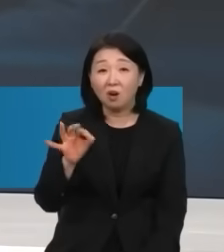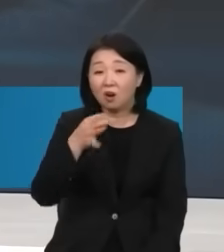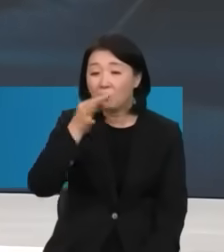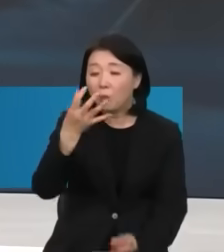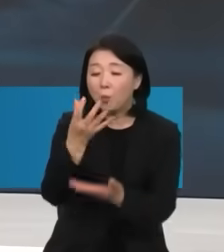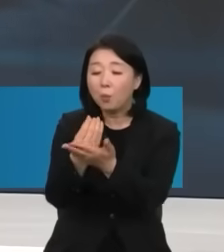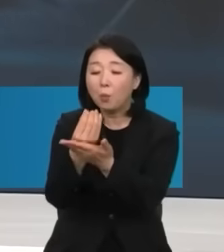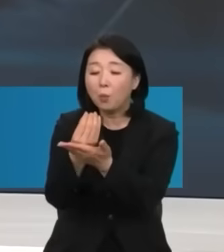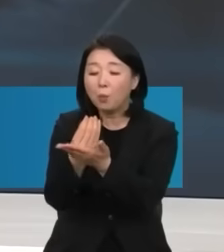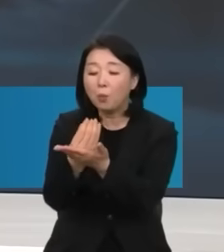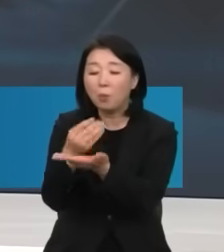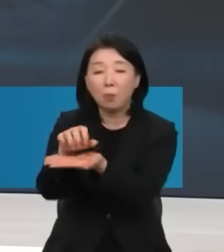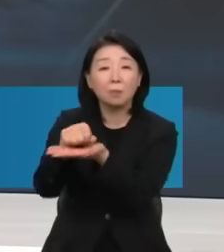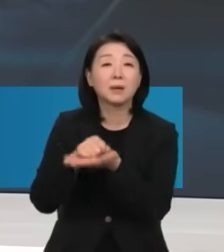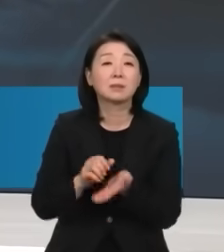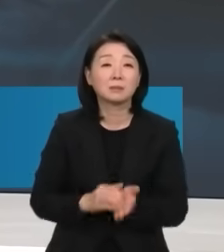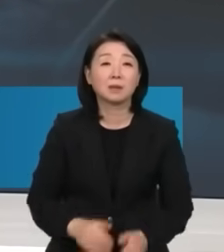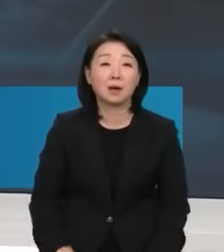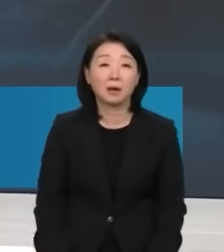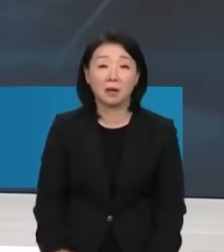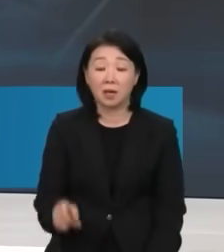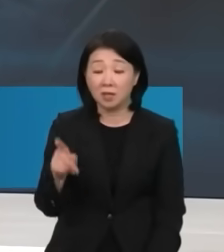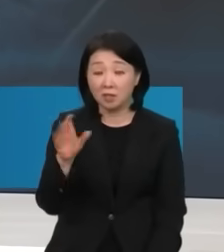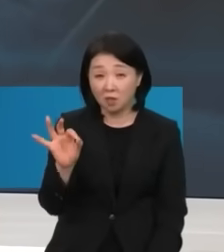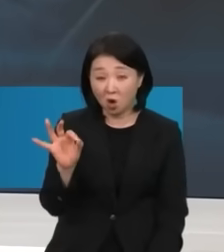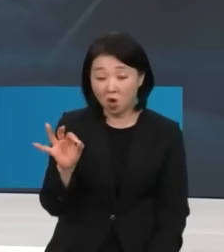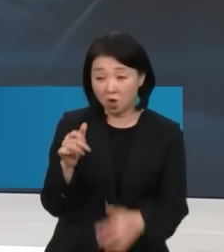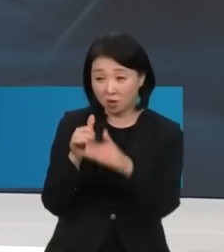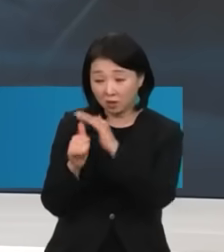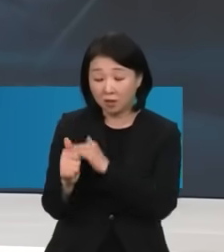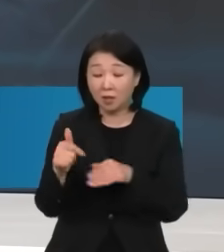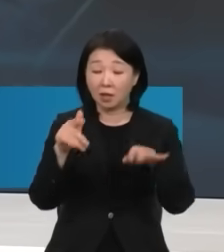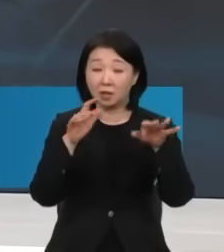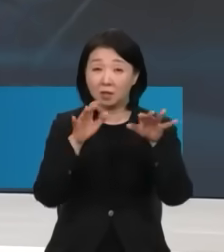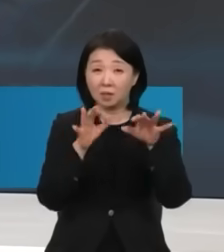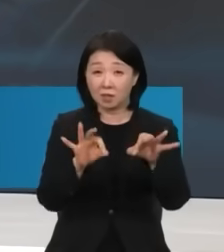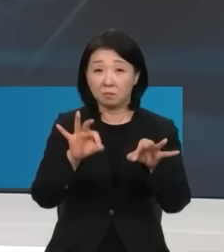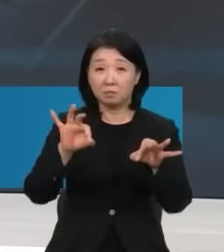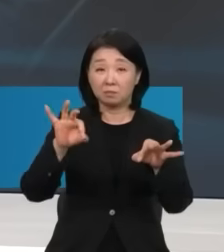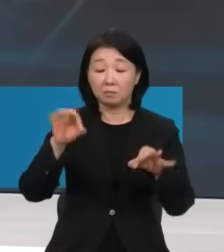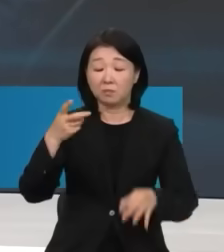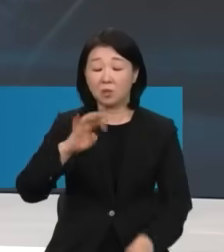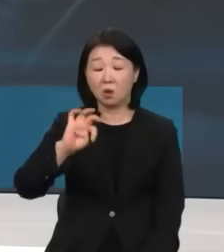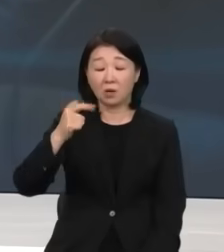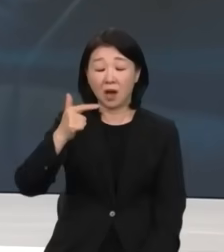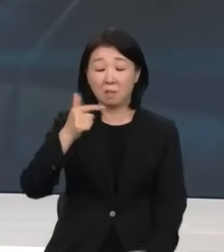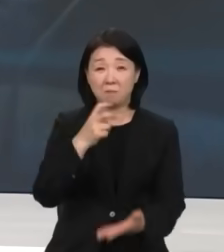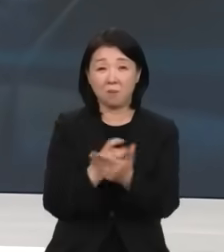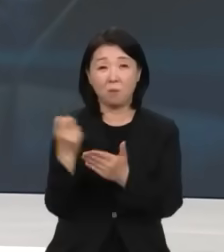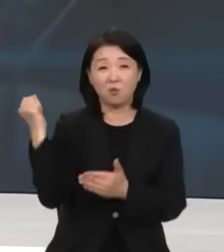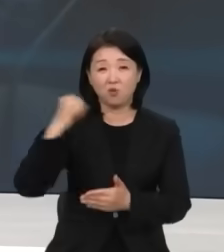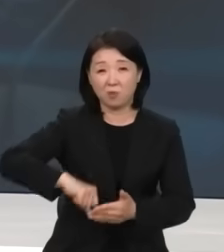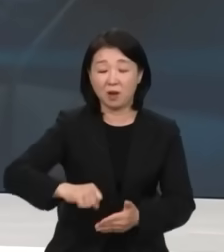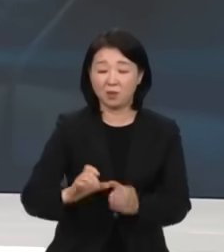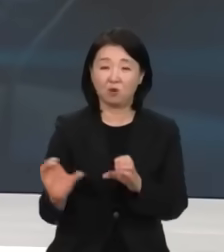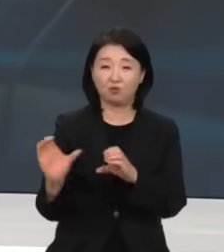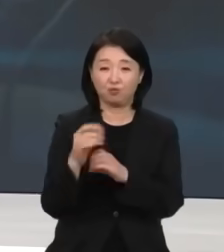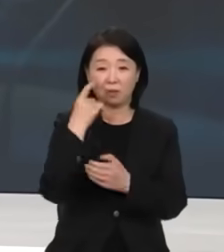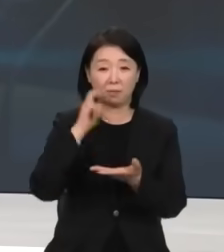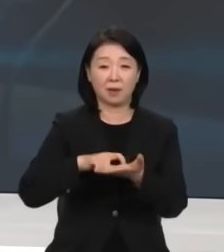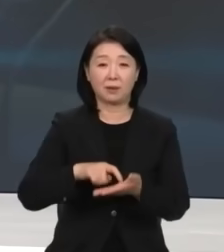담긴 녹취 파일을 입수했습니다. 정 대사가 김영란법을 위반했다는 의혹도 추가로 불거졌습니다. 베이징에서 이도성